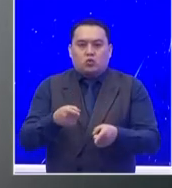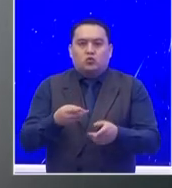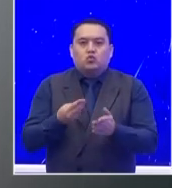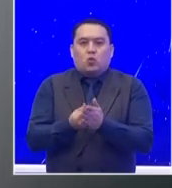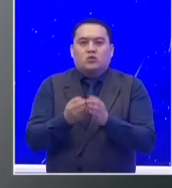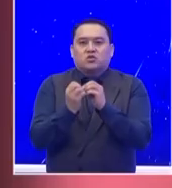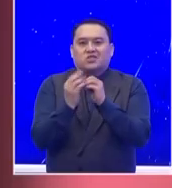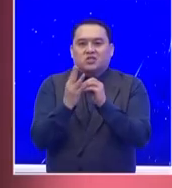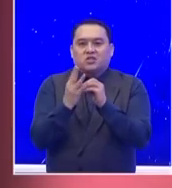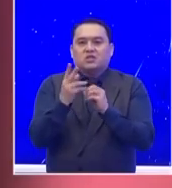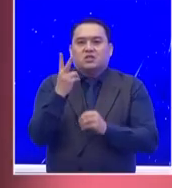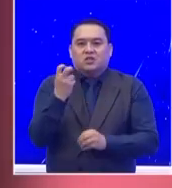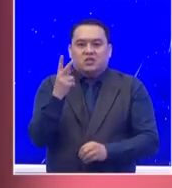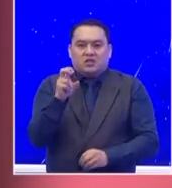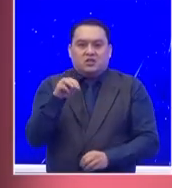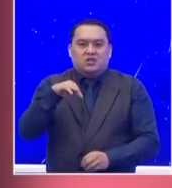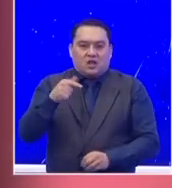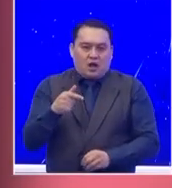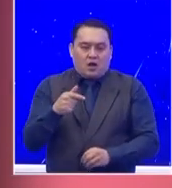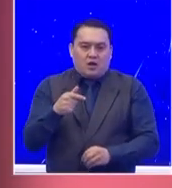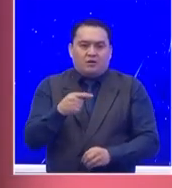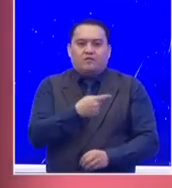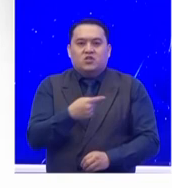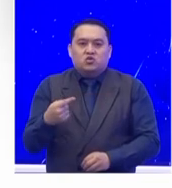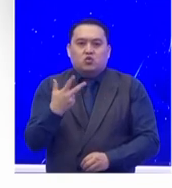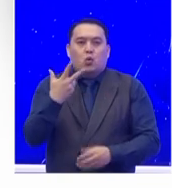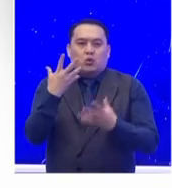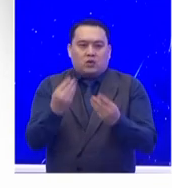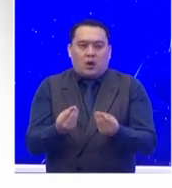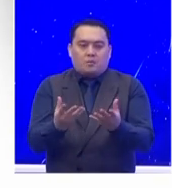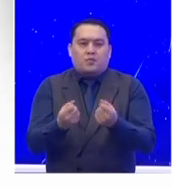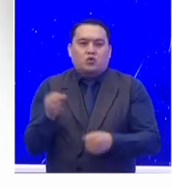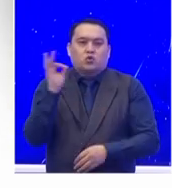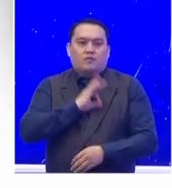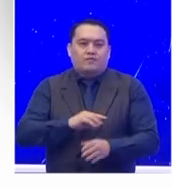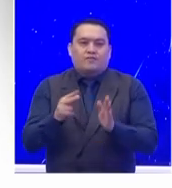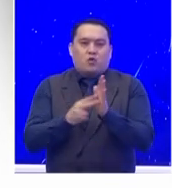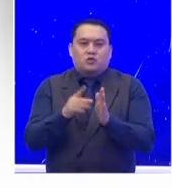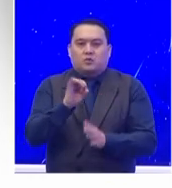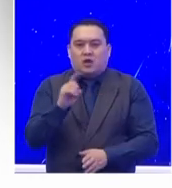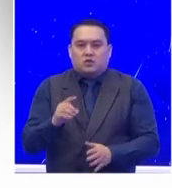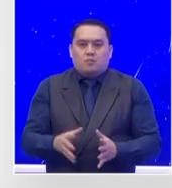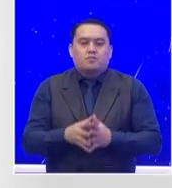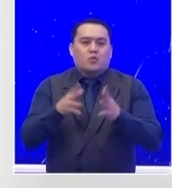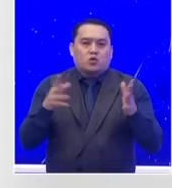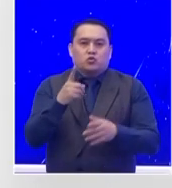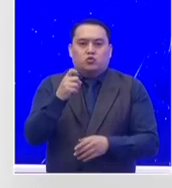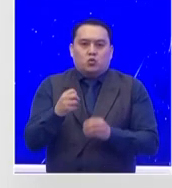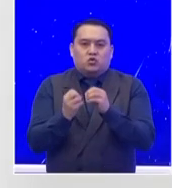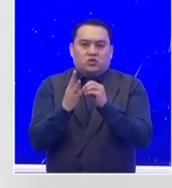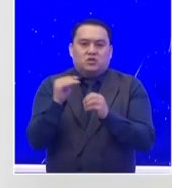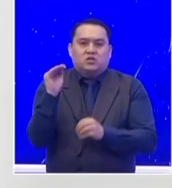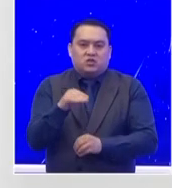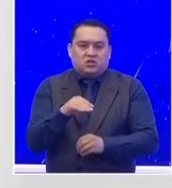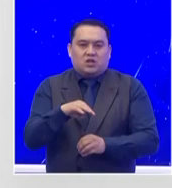суммой 14 300 тенге и максимум в течение 3 дней получить прибыль в 8 раз больше – 114 000